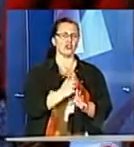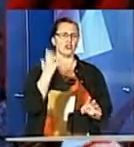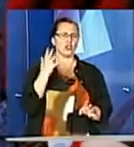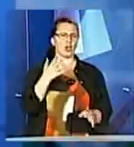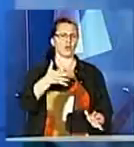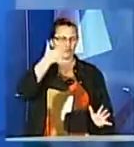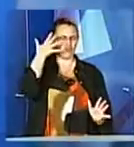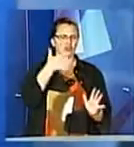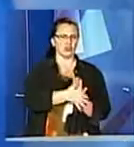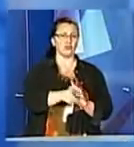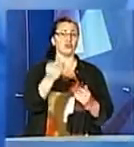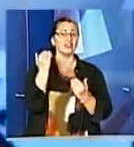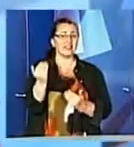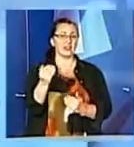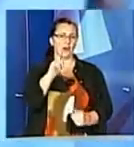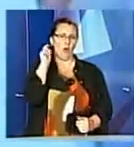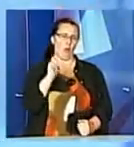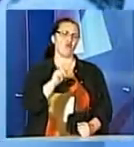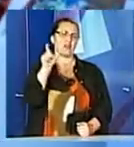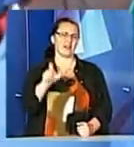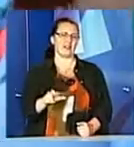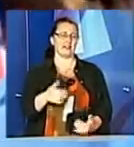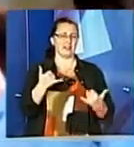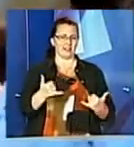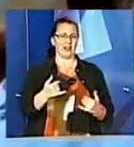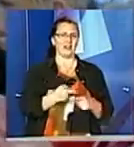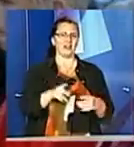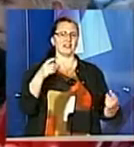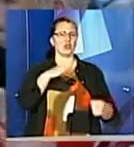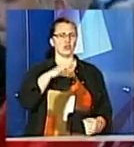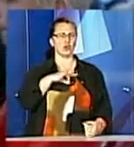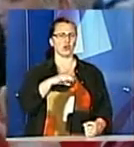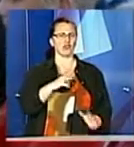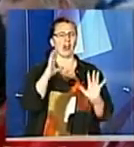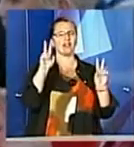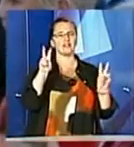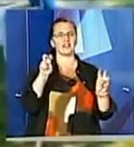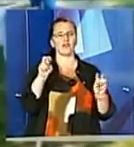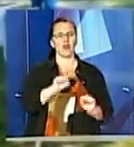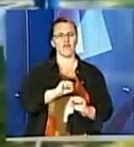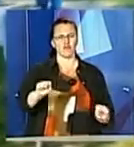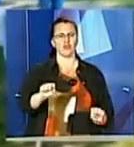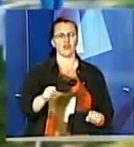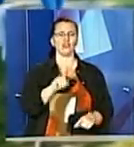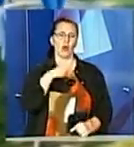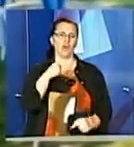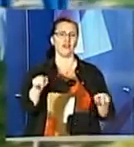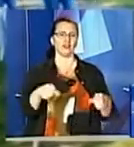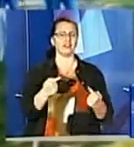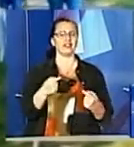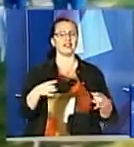ти українець. Нині вишита сорочка стала символом мужності та патріотизму, кажуть організатори свята. Коли одягають вишиванку,